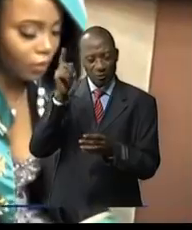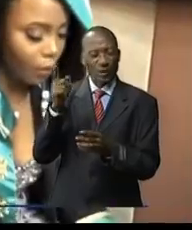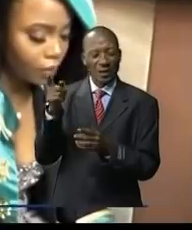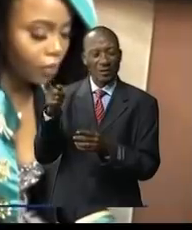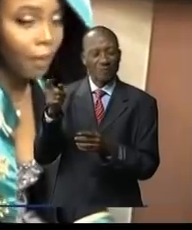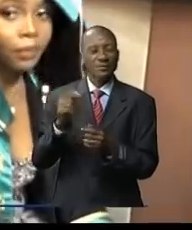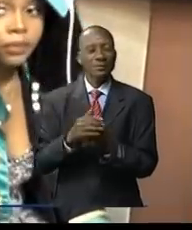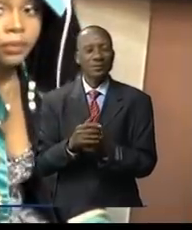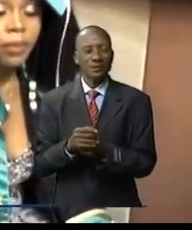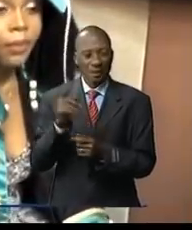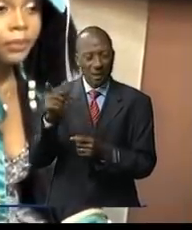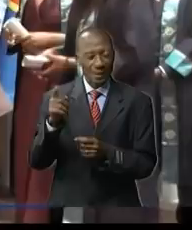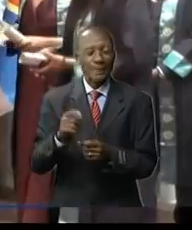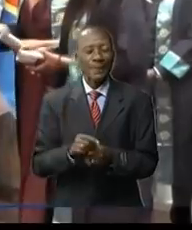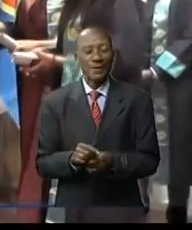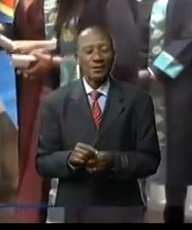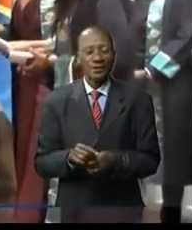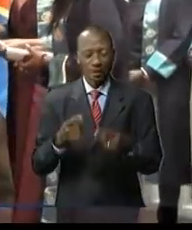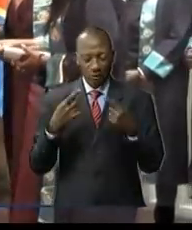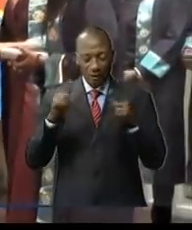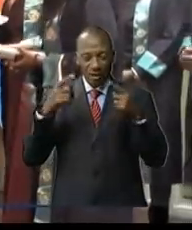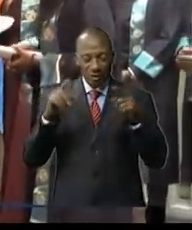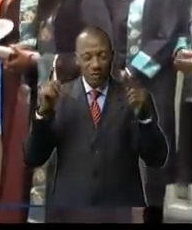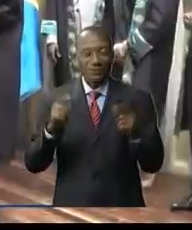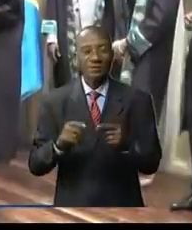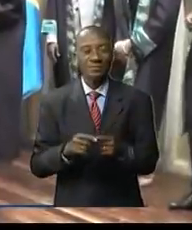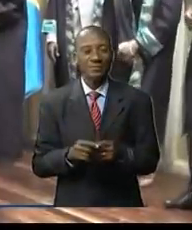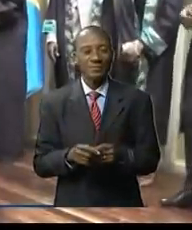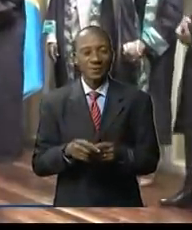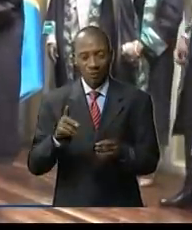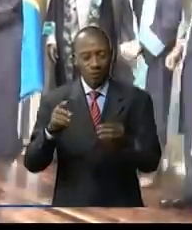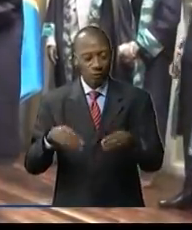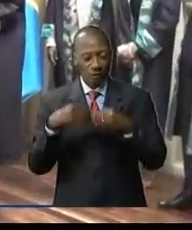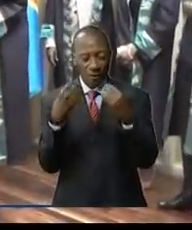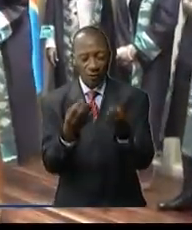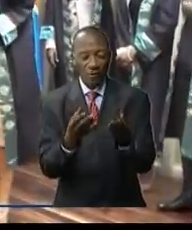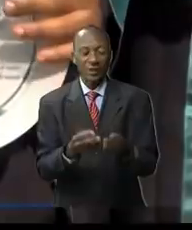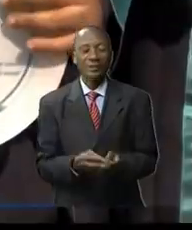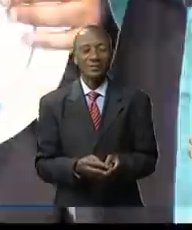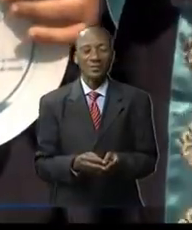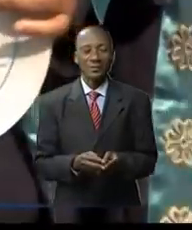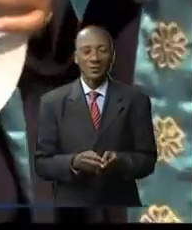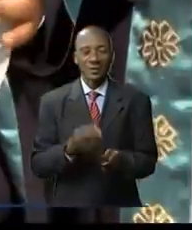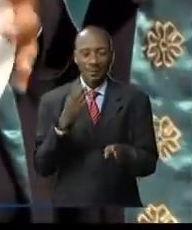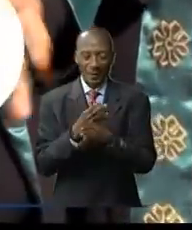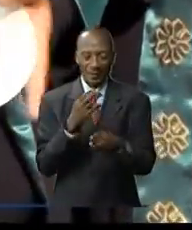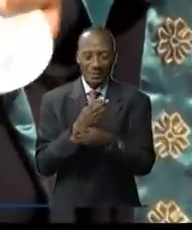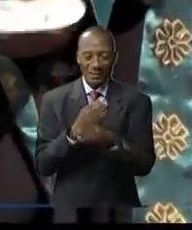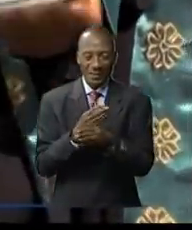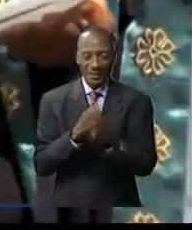ont reçu leurs diplômes et trophées. Issus de quatre filières, dont la maths physique, la biologie chimie et la littéraire, ces